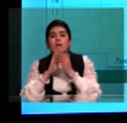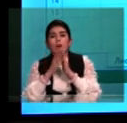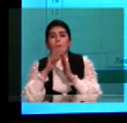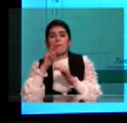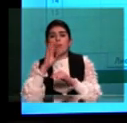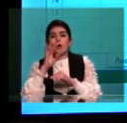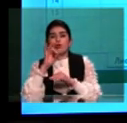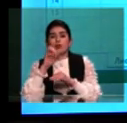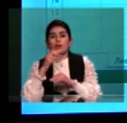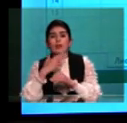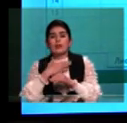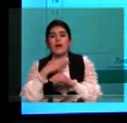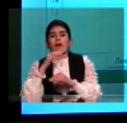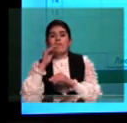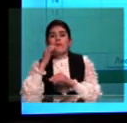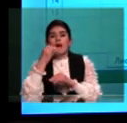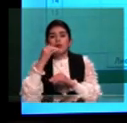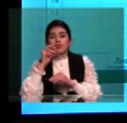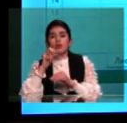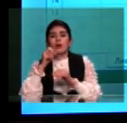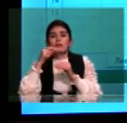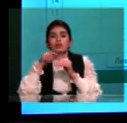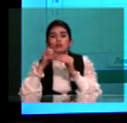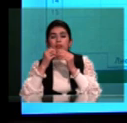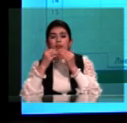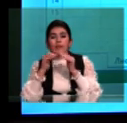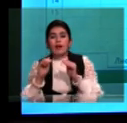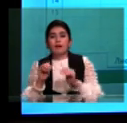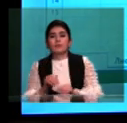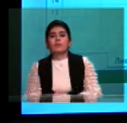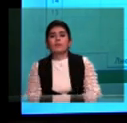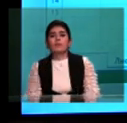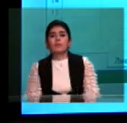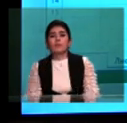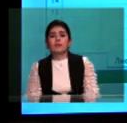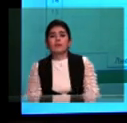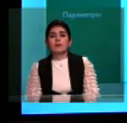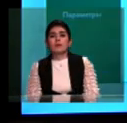на наш файл, необходимо зайти в меню «Файл»,